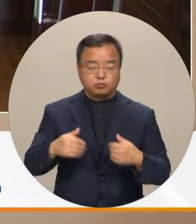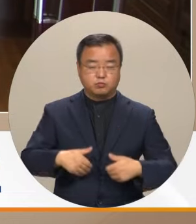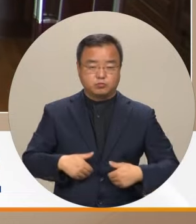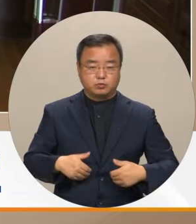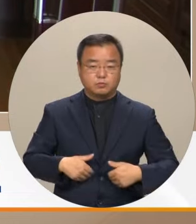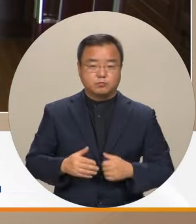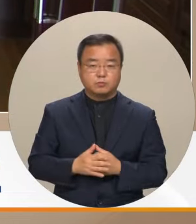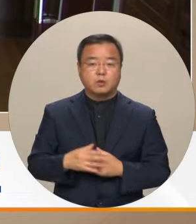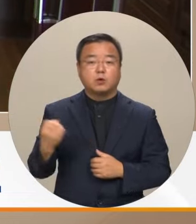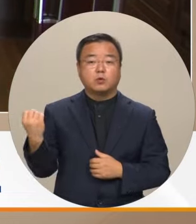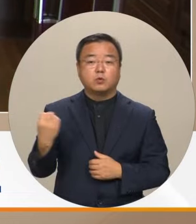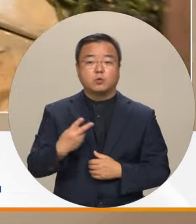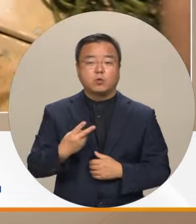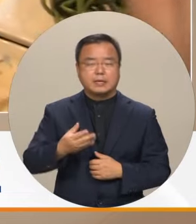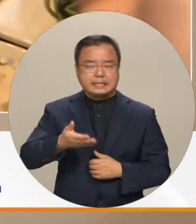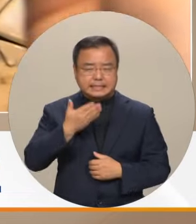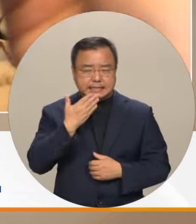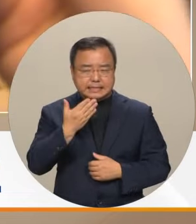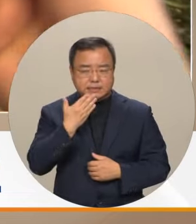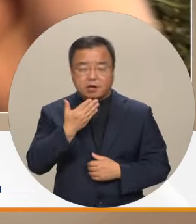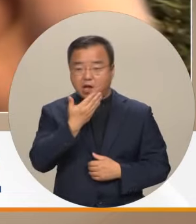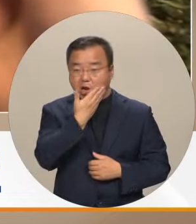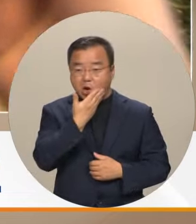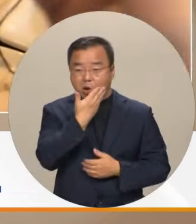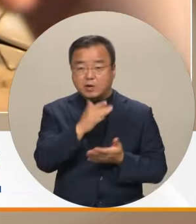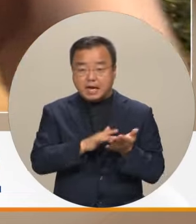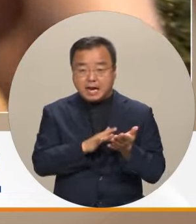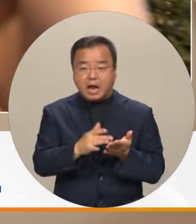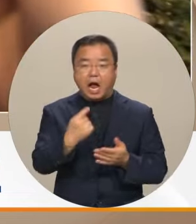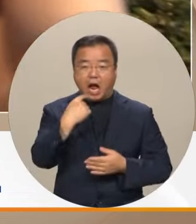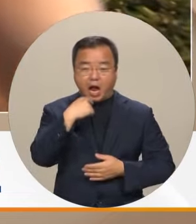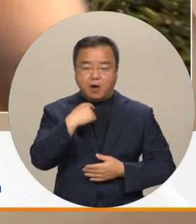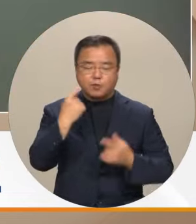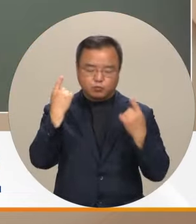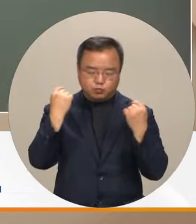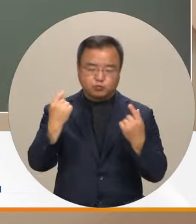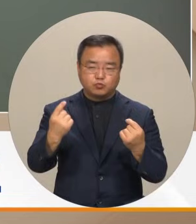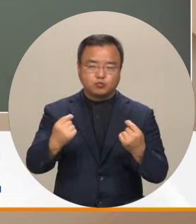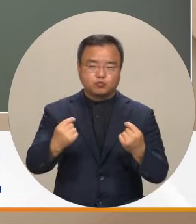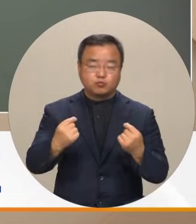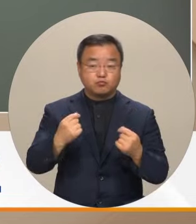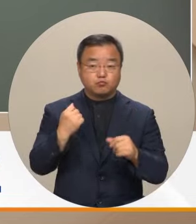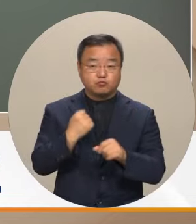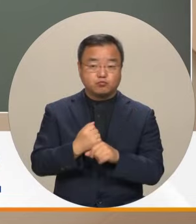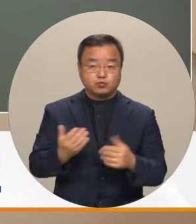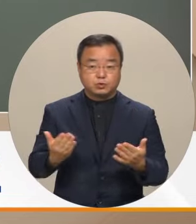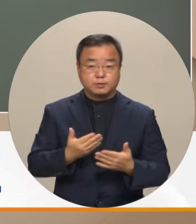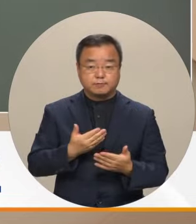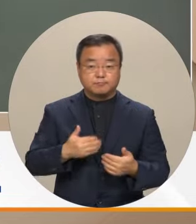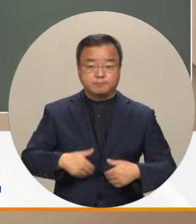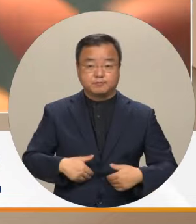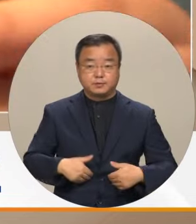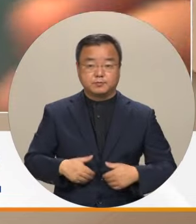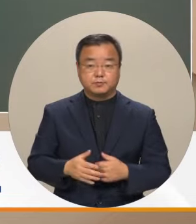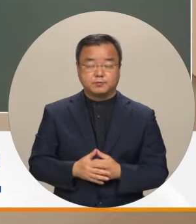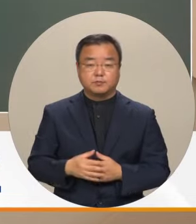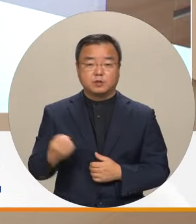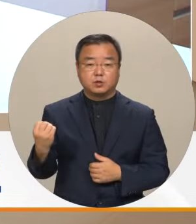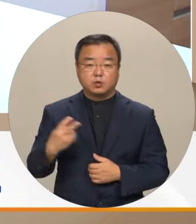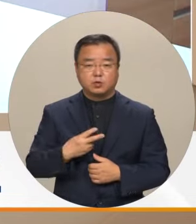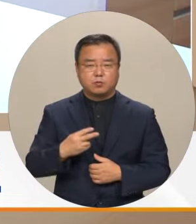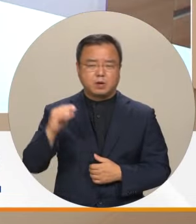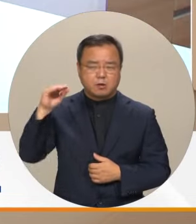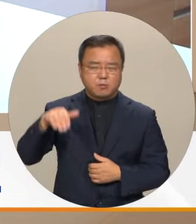생각합니다 또 식사와 영양제 복용 등 어 규칙적으로 꾸준히 하는 것이 중요할 거라고 생각을 하고요 특히